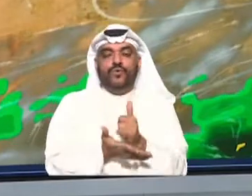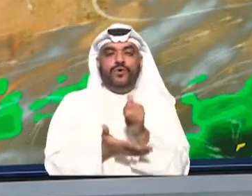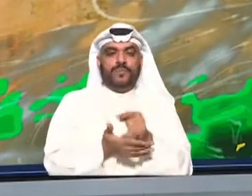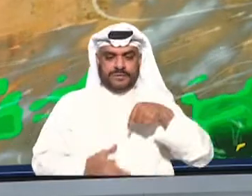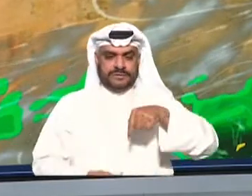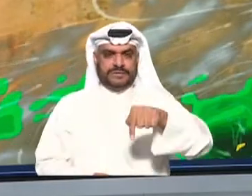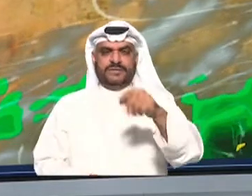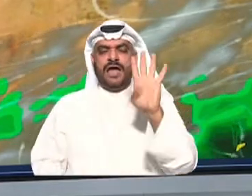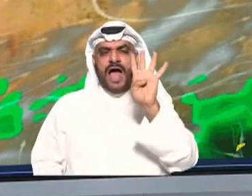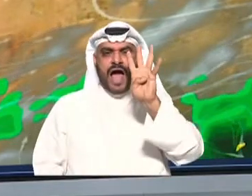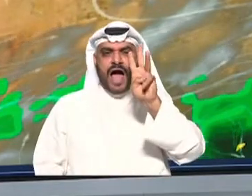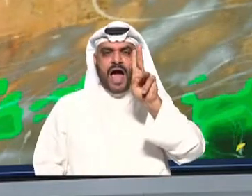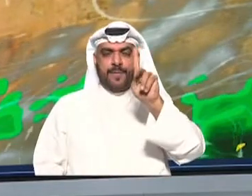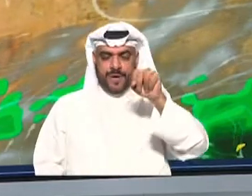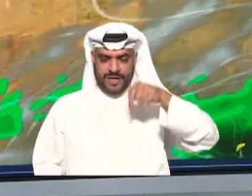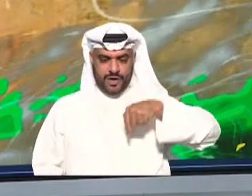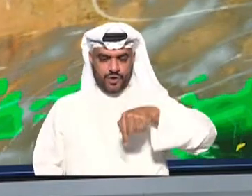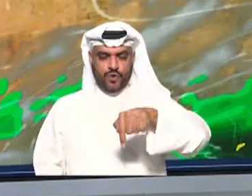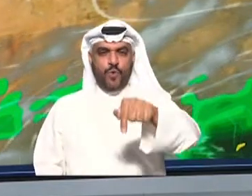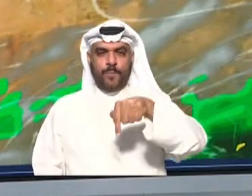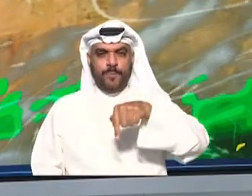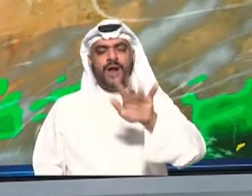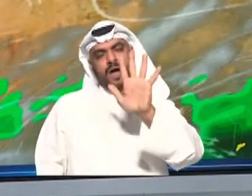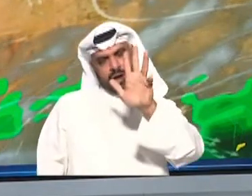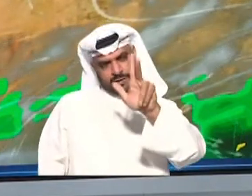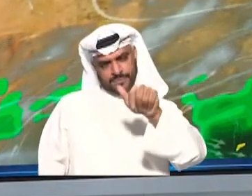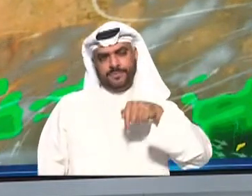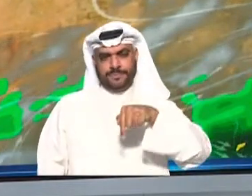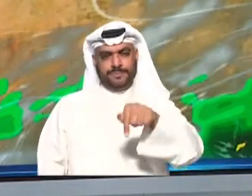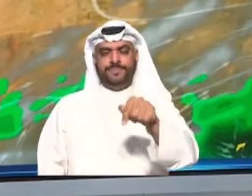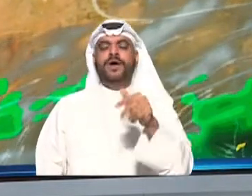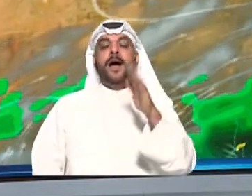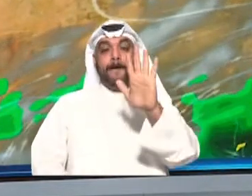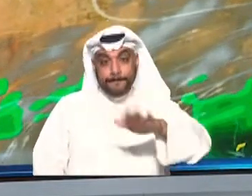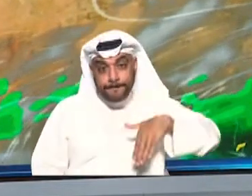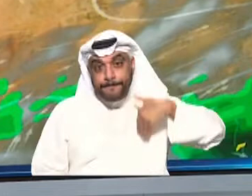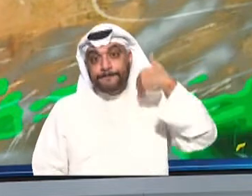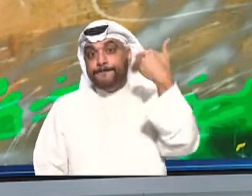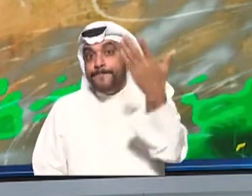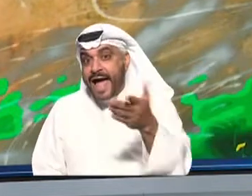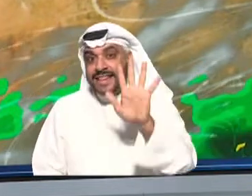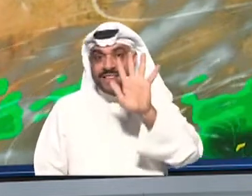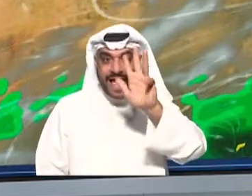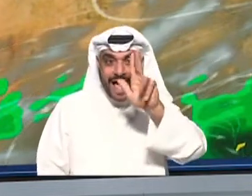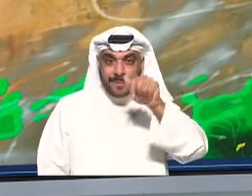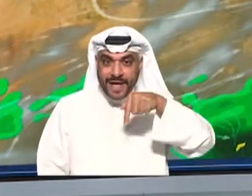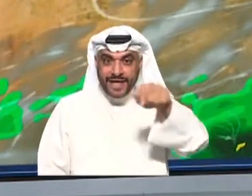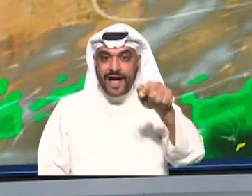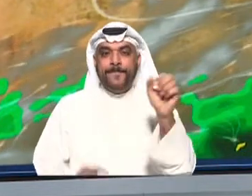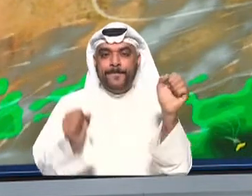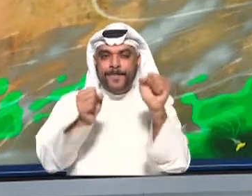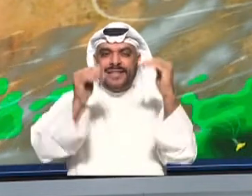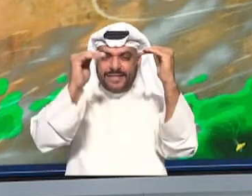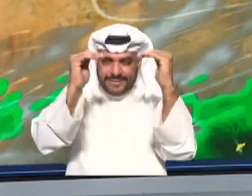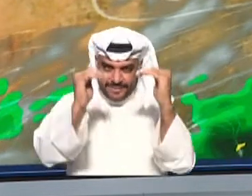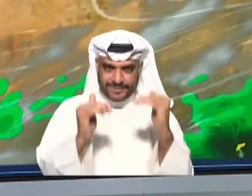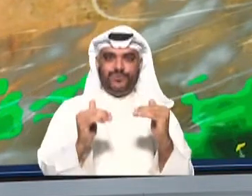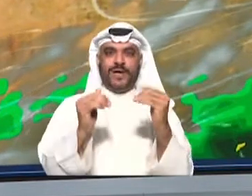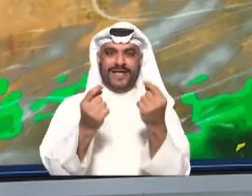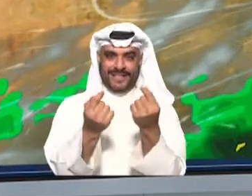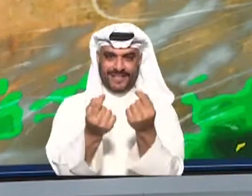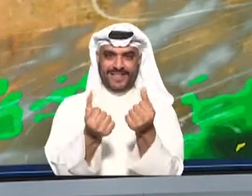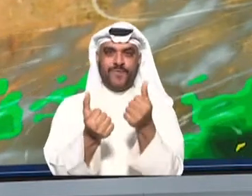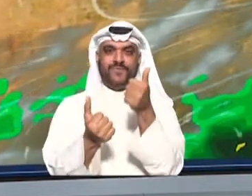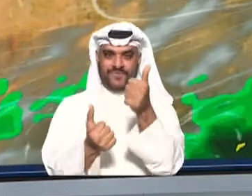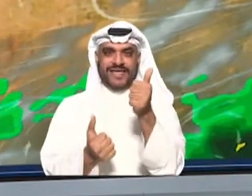خلال 4 أيام القادمة ما بين رياح شمالية غربية خفيفة تتحول متقلبة الاتجاه خفيفة السرعة، ترفع يعني نسبة الرطوبة خاصة على بعض